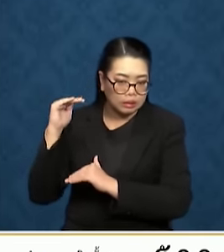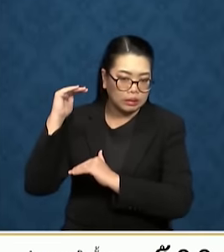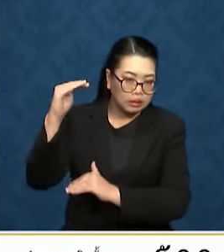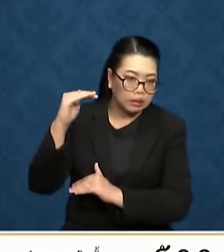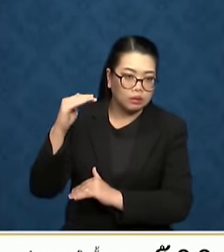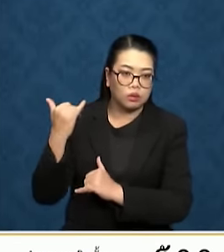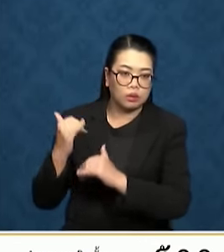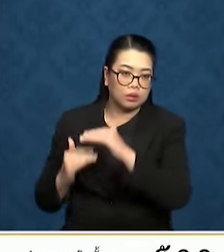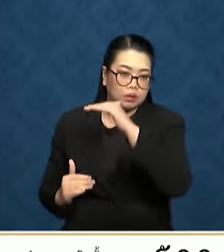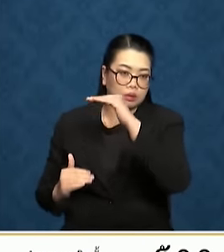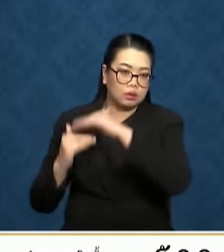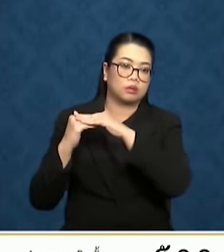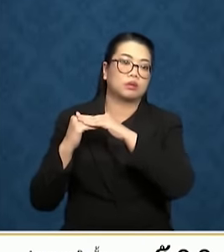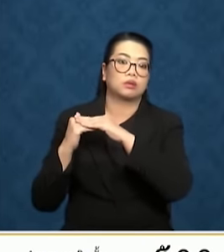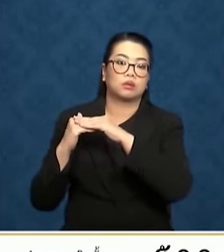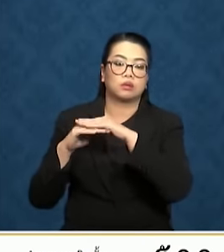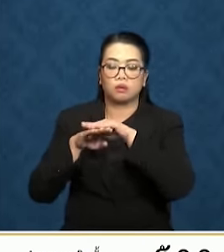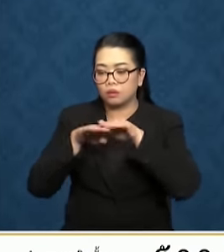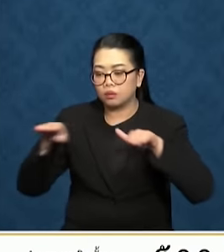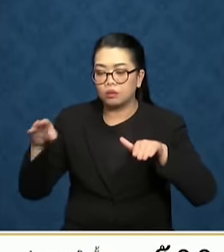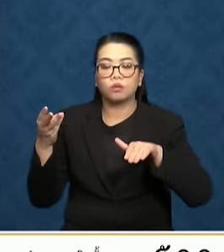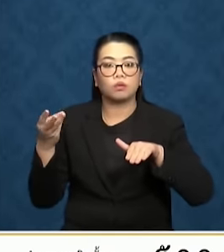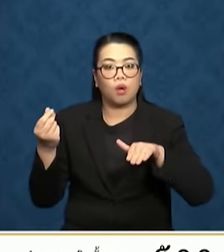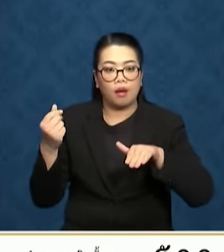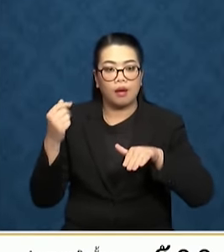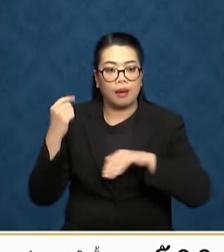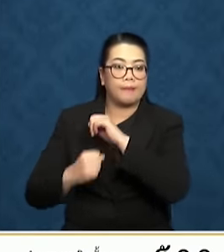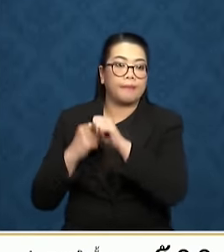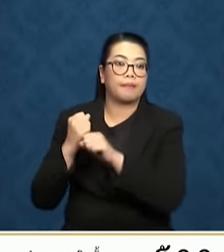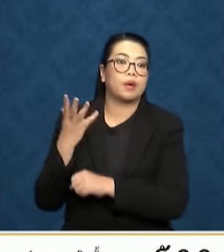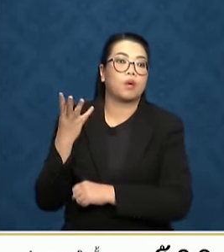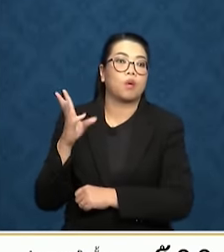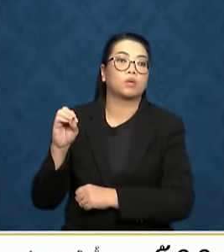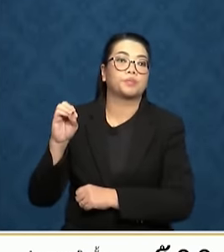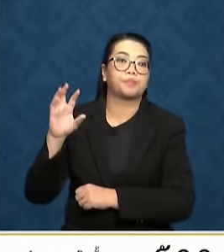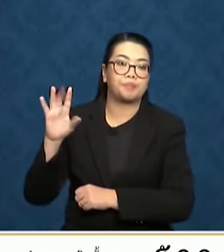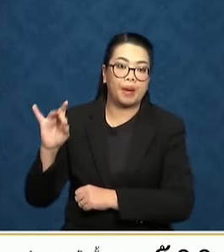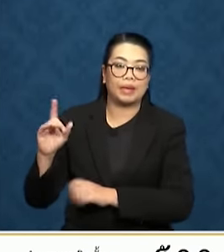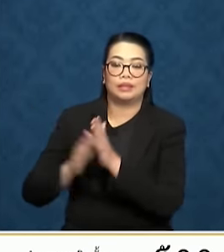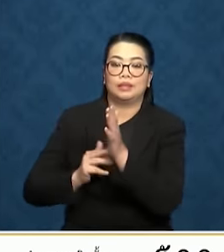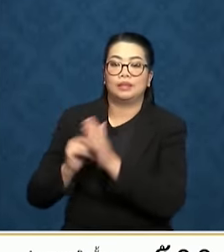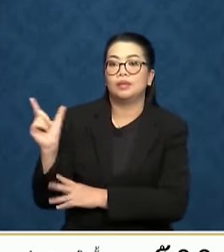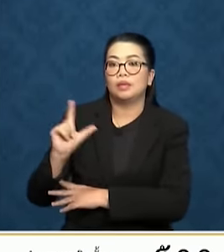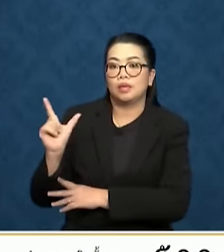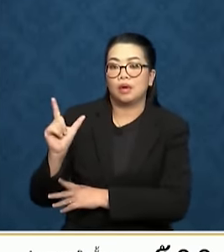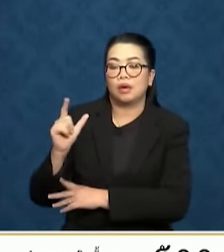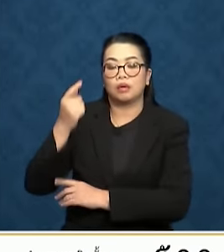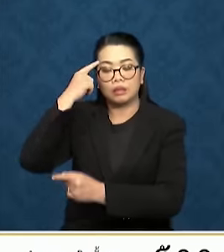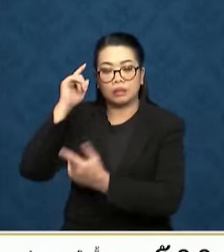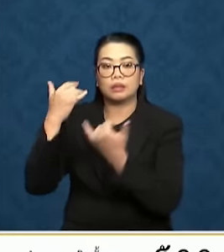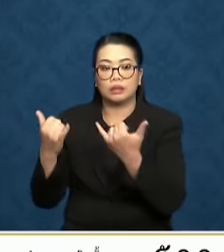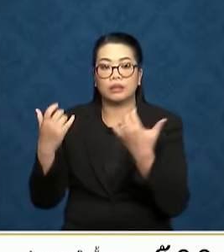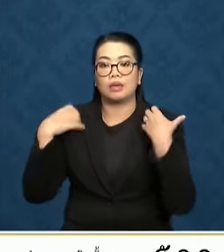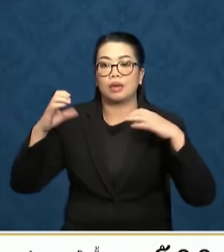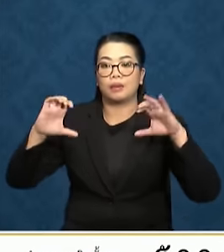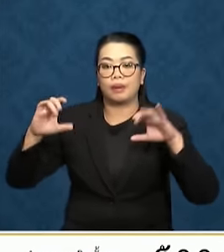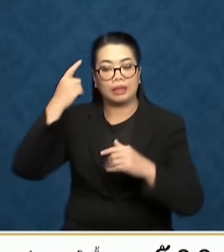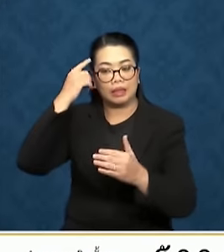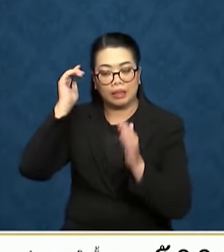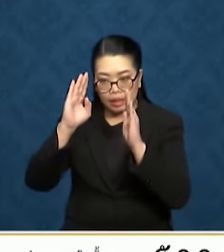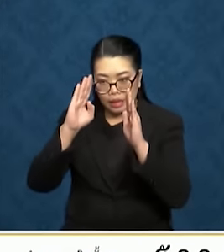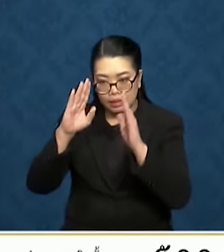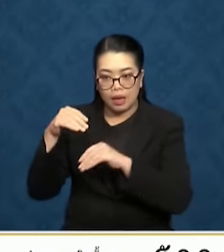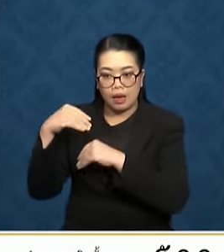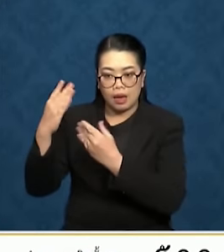ถึงตอนนี้เนี่ยมันได้เท่าไหร่นะครับส่วนปี 68นั้นเป็นสีเหลืองเป็น forecastก็คือที่รัฐบาลตั้งใจที่จะ